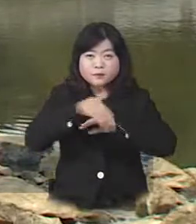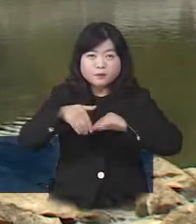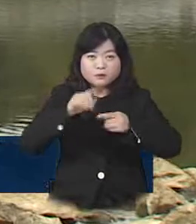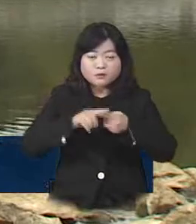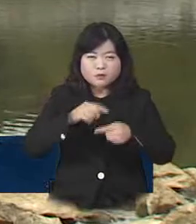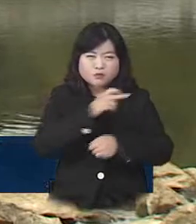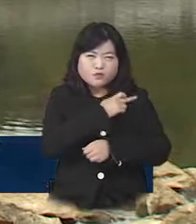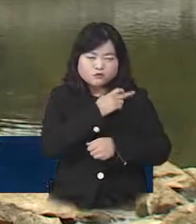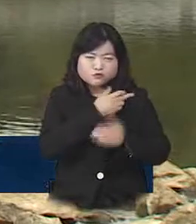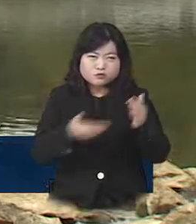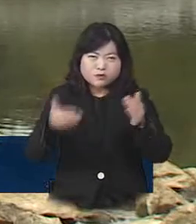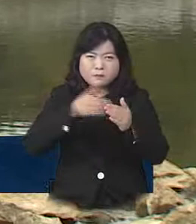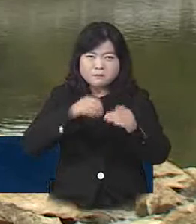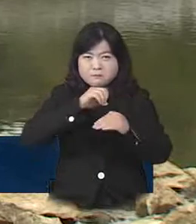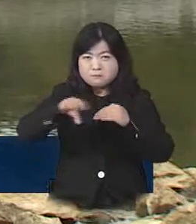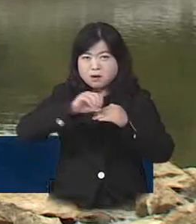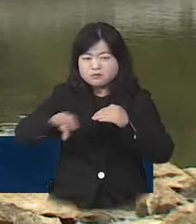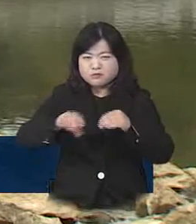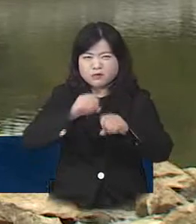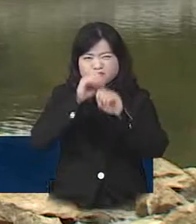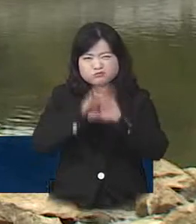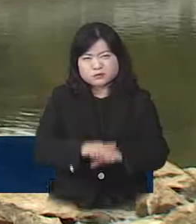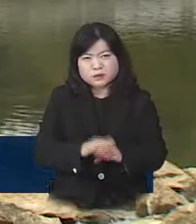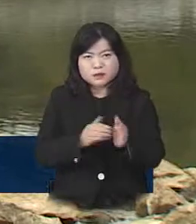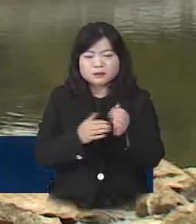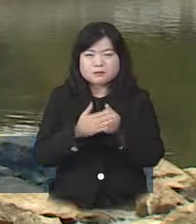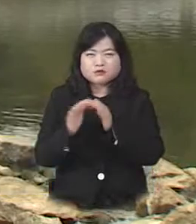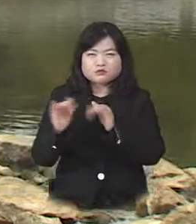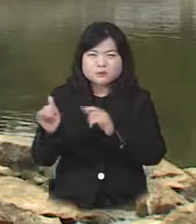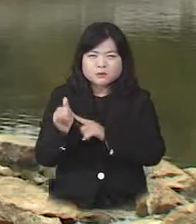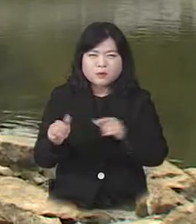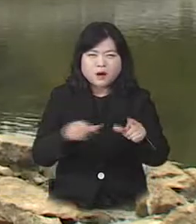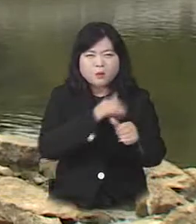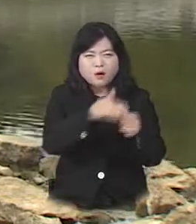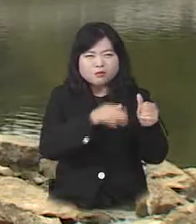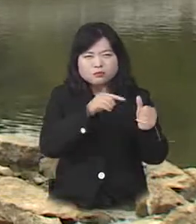영주댐 방류가 오늘도 무산으로 돌아간 가운데 주민들과